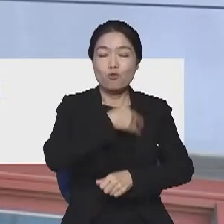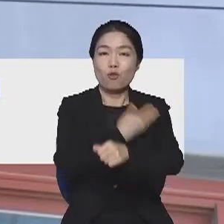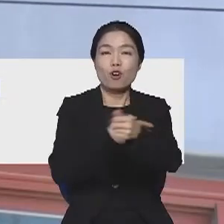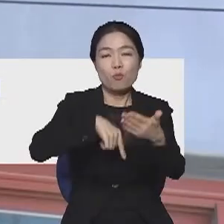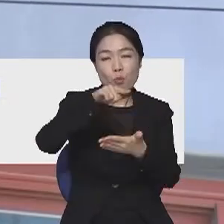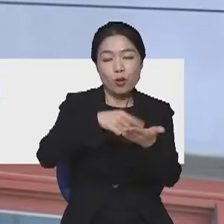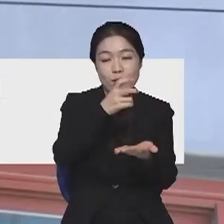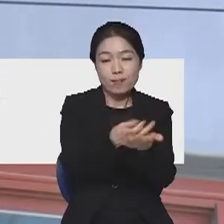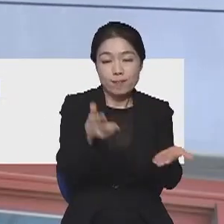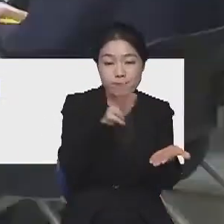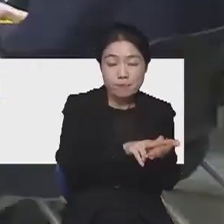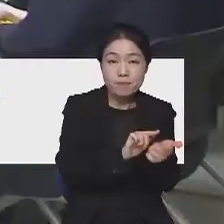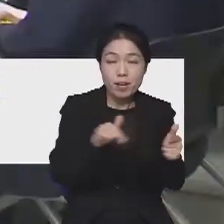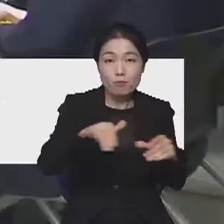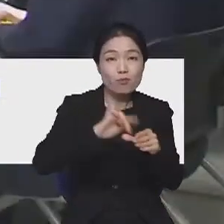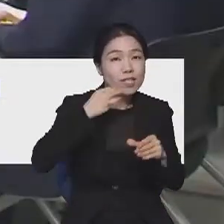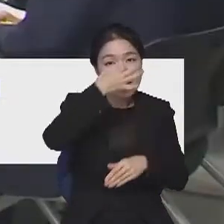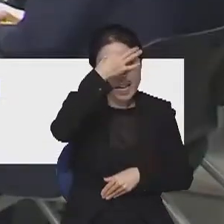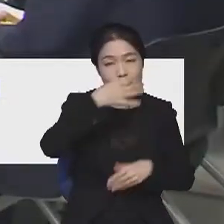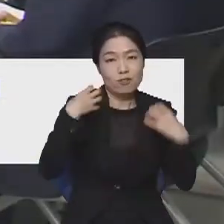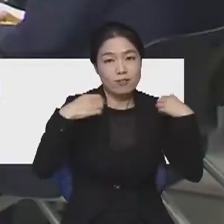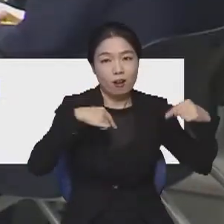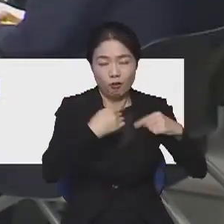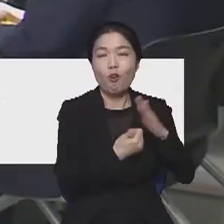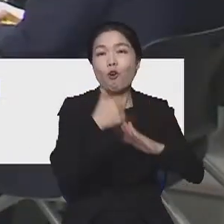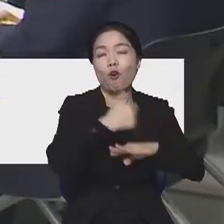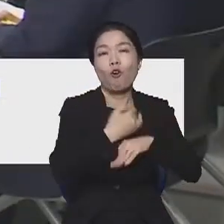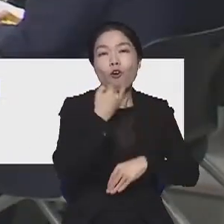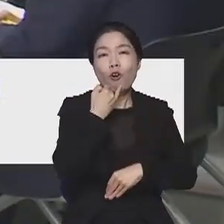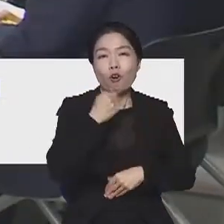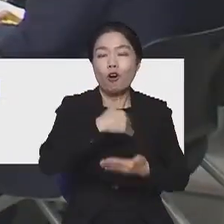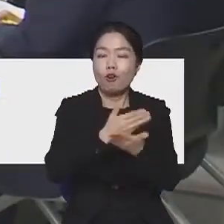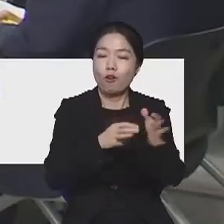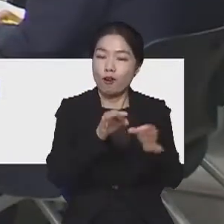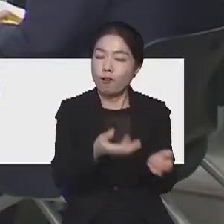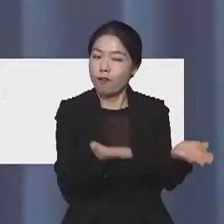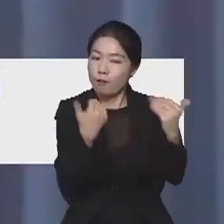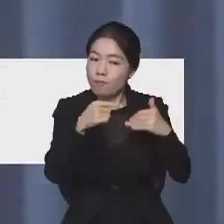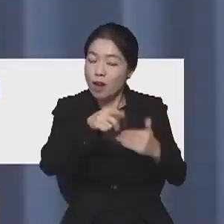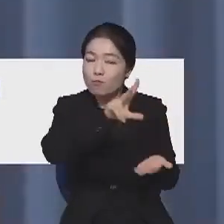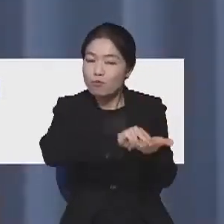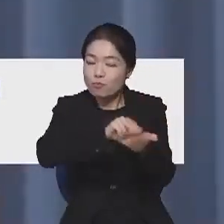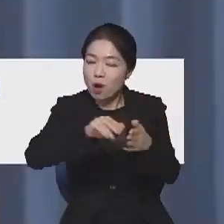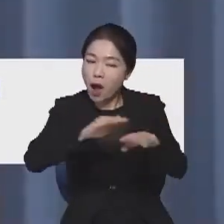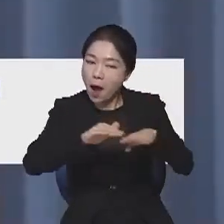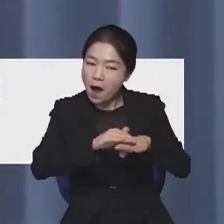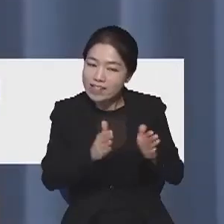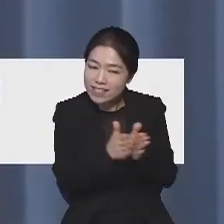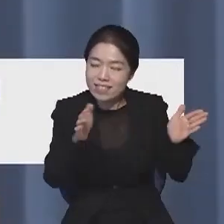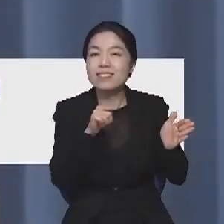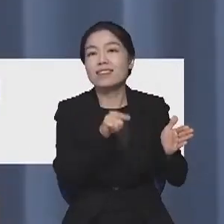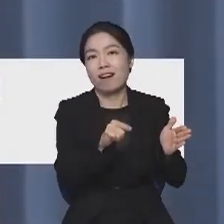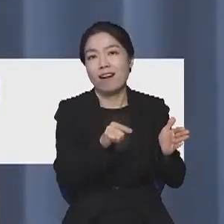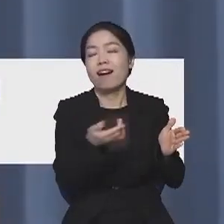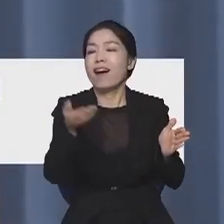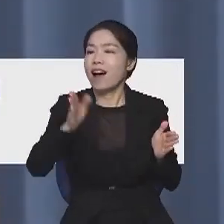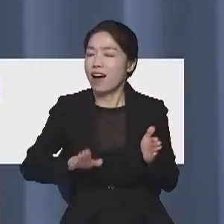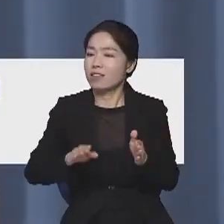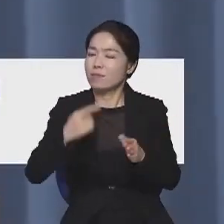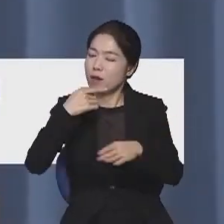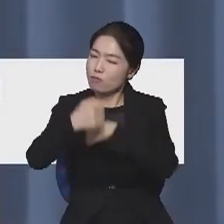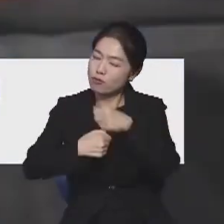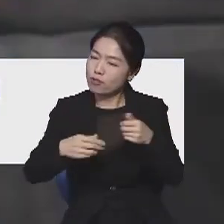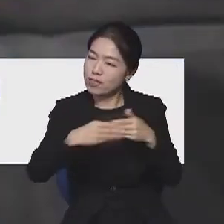등 문화예술 정책에서 성과를 냈고 복합 쇼핑몰 유치 등 현안 사업들의 실마리를 풀기 시작했다면서도